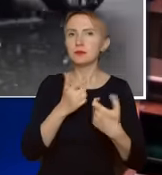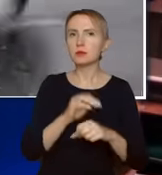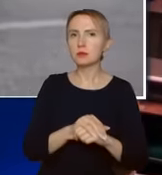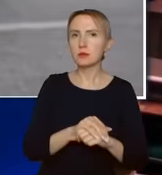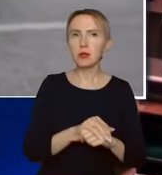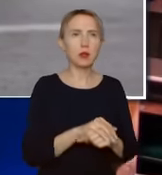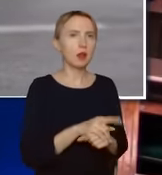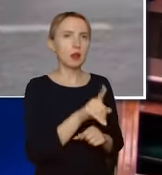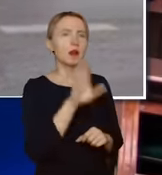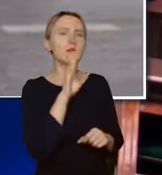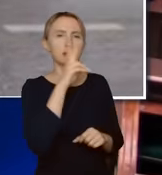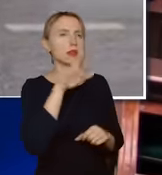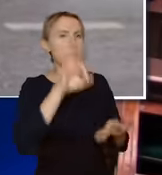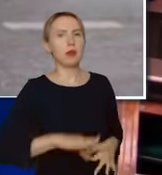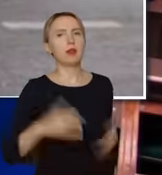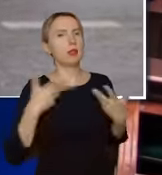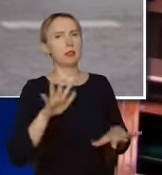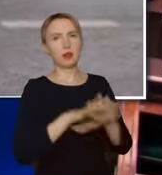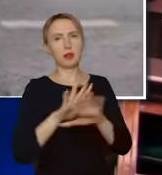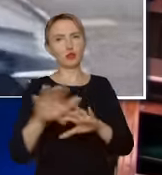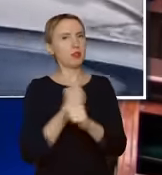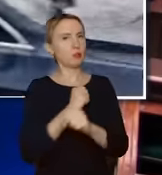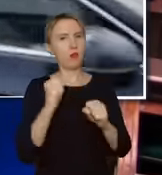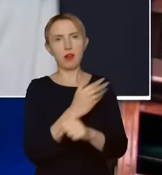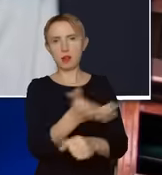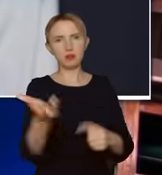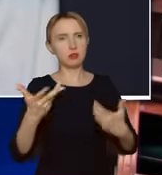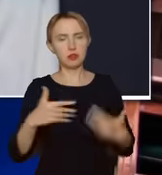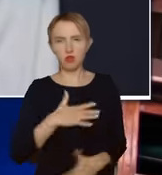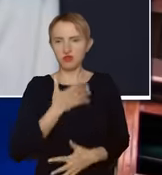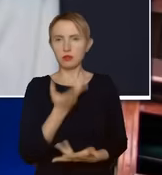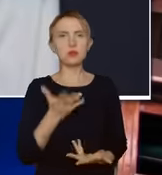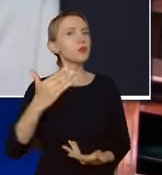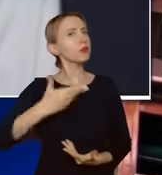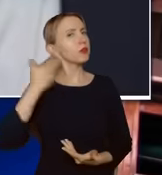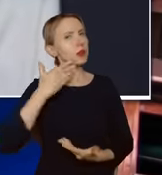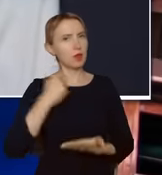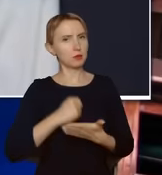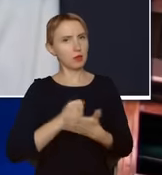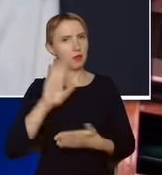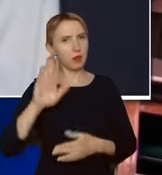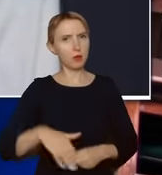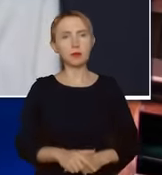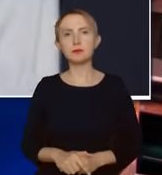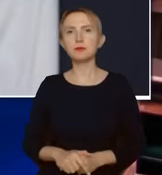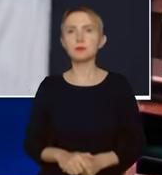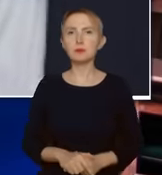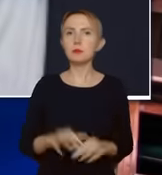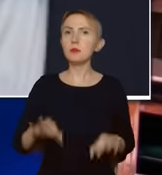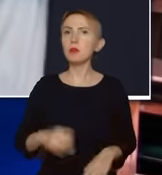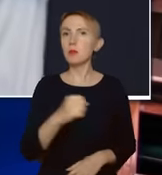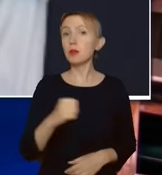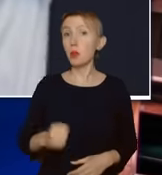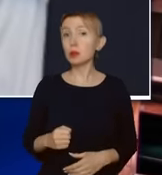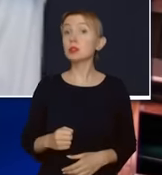traktować poważnie. Widzę, to jakaś konsekwencja przedziwna w tej sprawie następuje. Panie pośle, zwracam się do